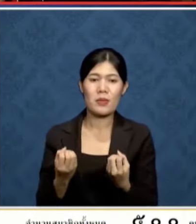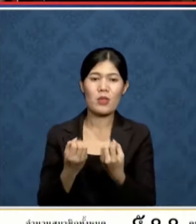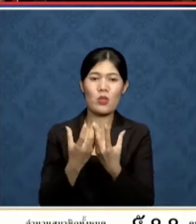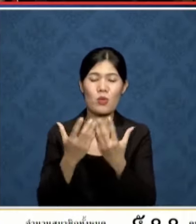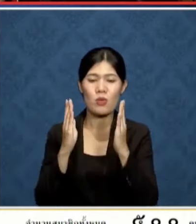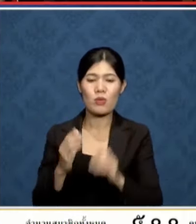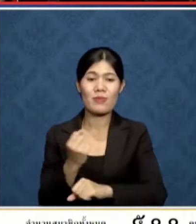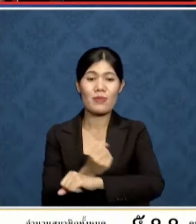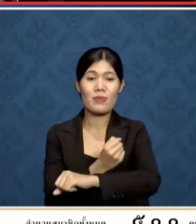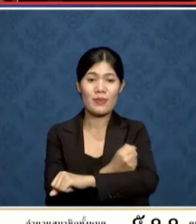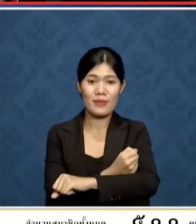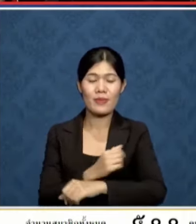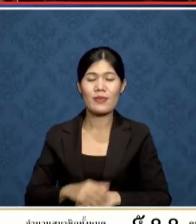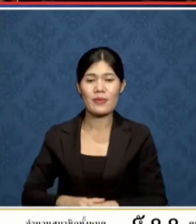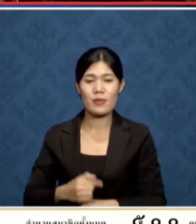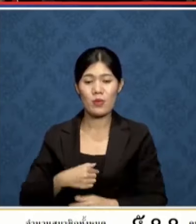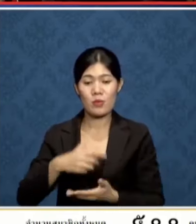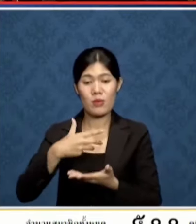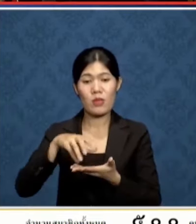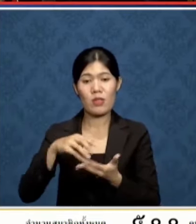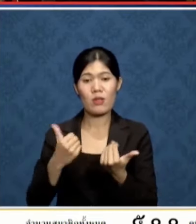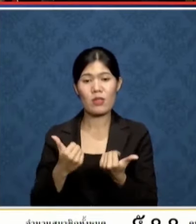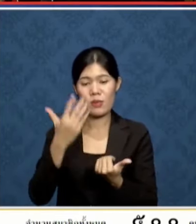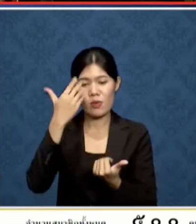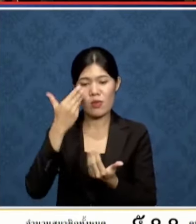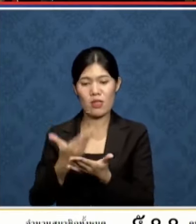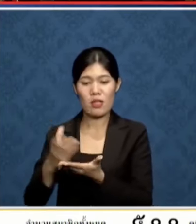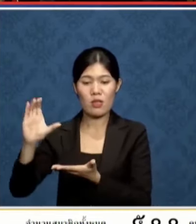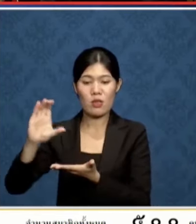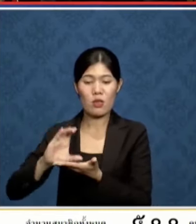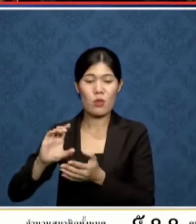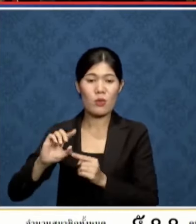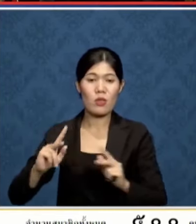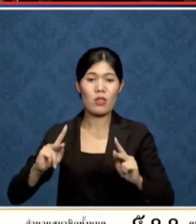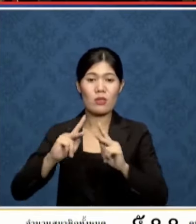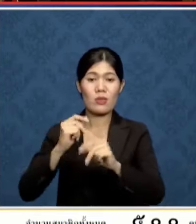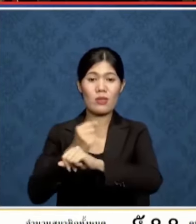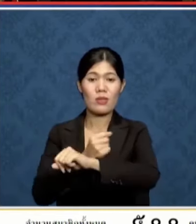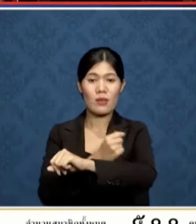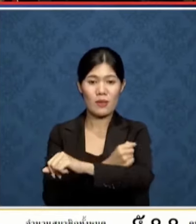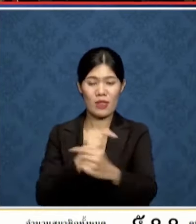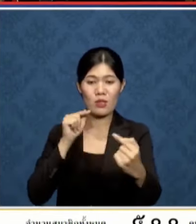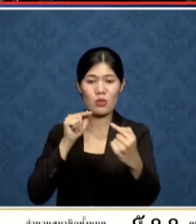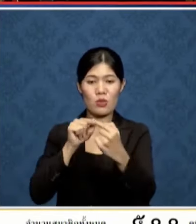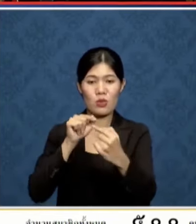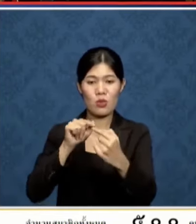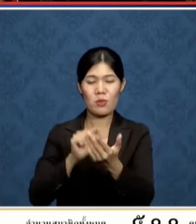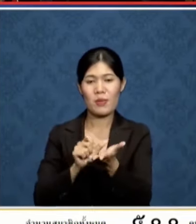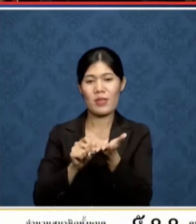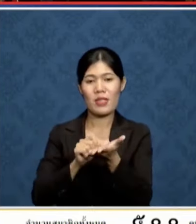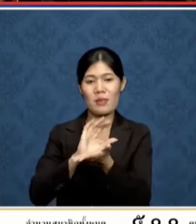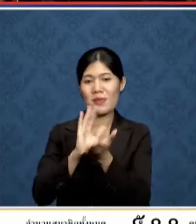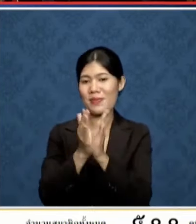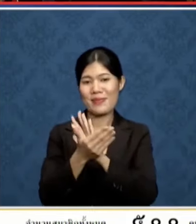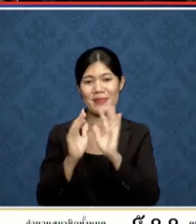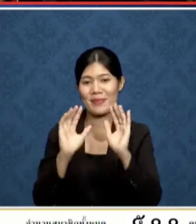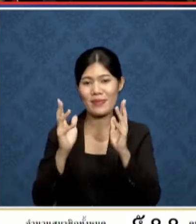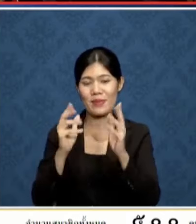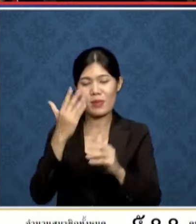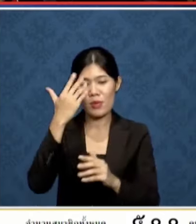ใช้แรงงานครับที่กล่าวเช่นนี้นะครับเพราะว่างบของกระทรวงแรงงานที่มีหน้าที่นี้โดยตรงไม่มีการเปลี่ยนแปลงใดๆที่มีนัยยะสำคัญครับที่จะทำให้